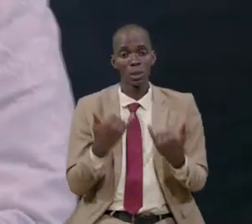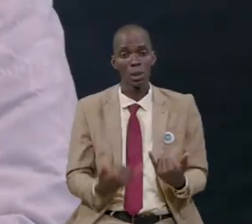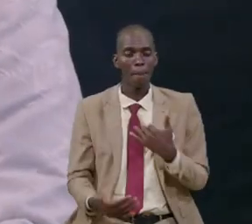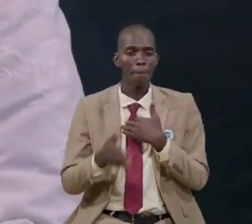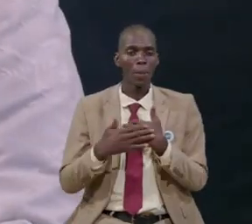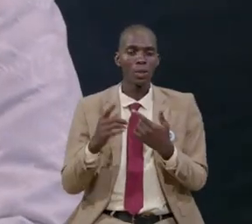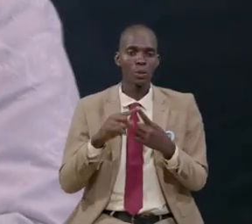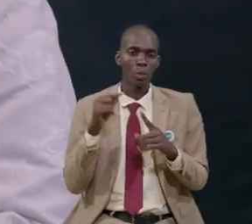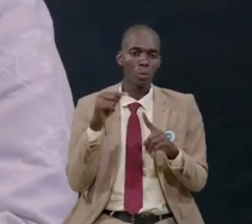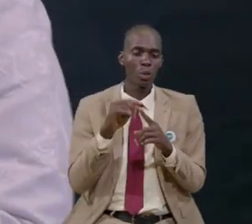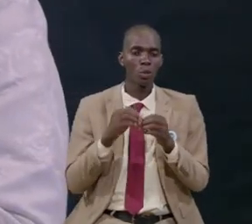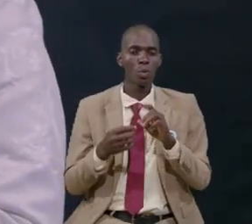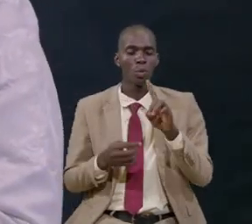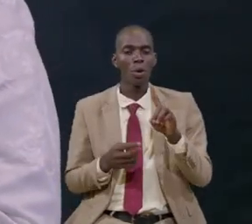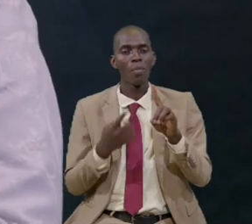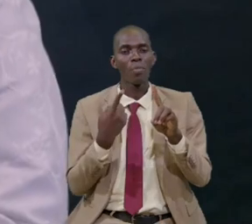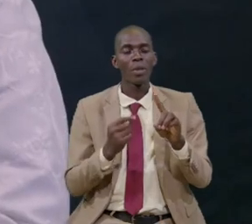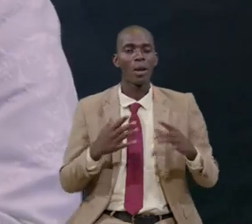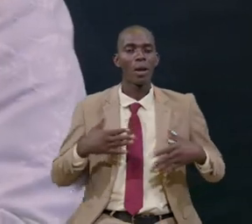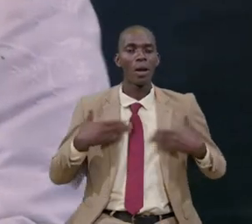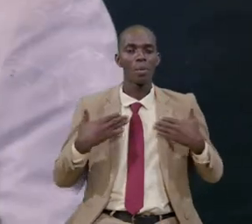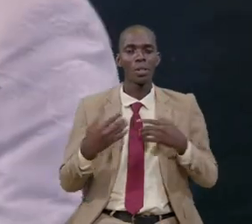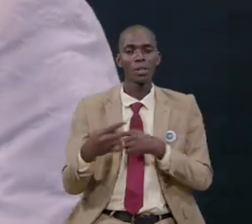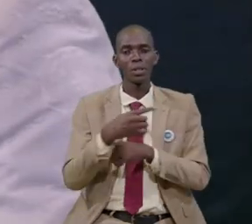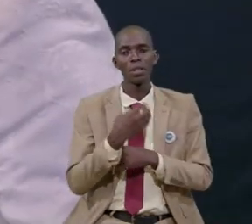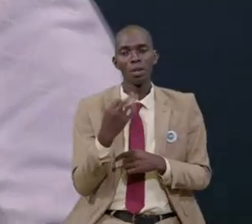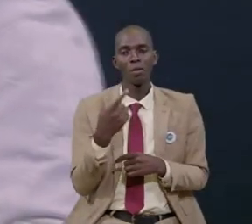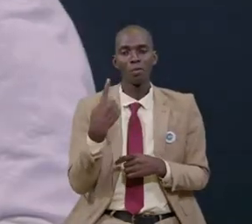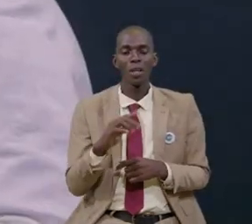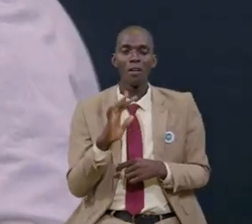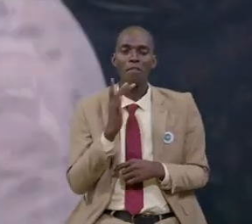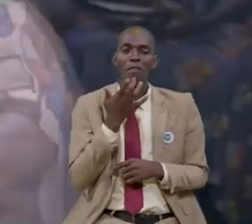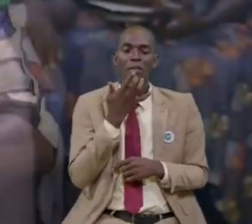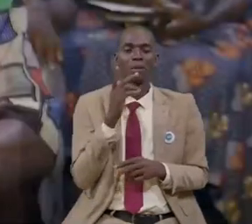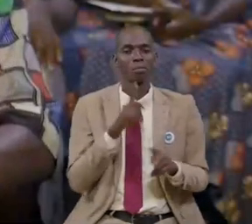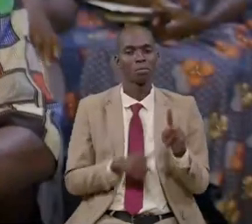jour heureux du peuple favori.